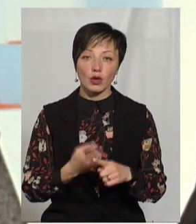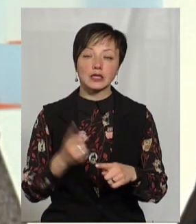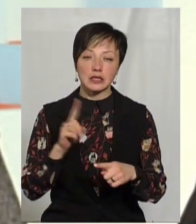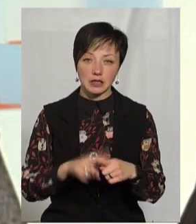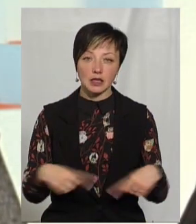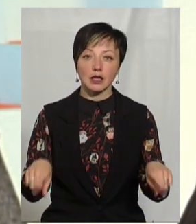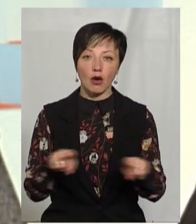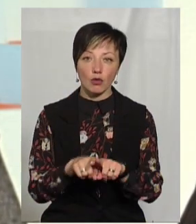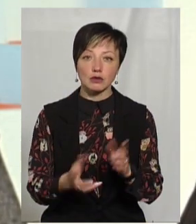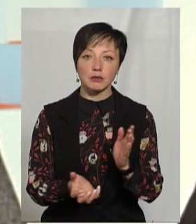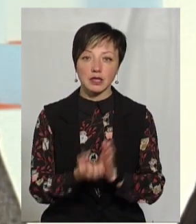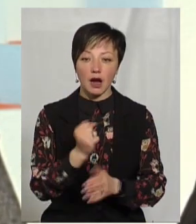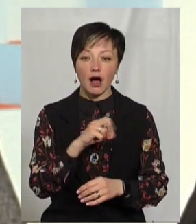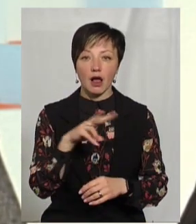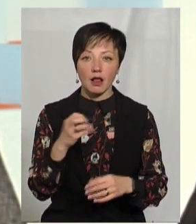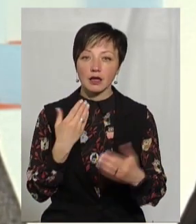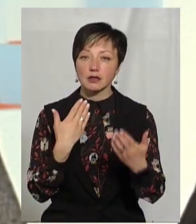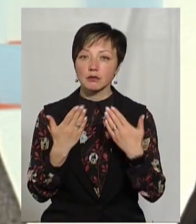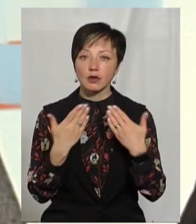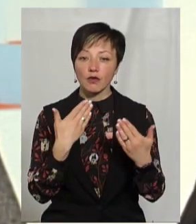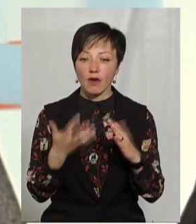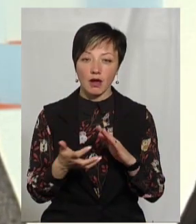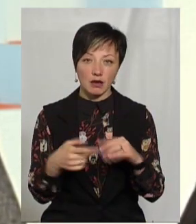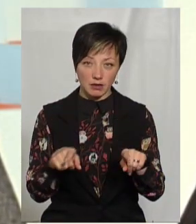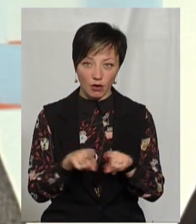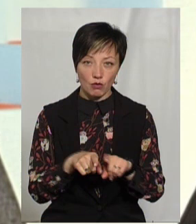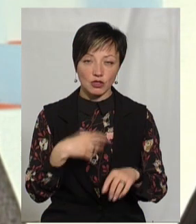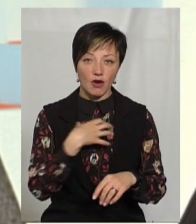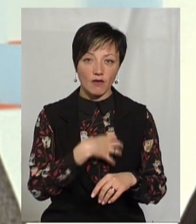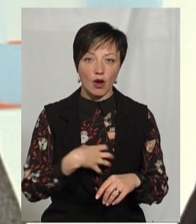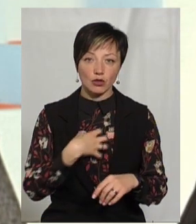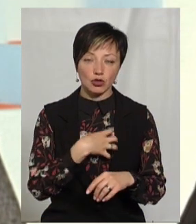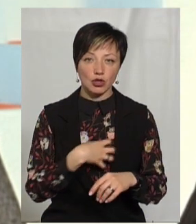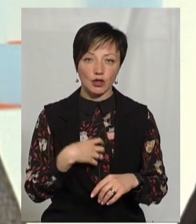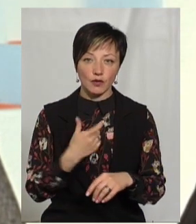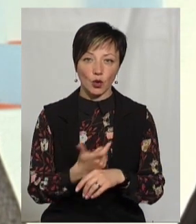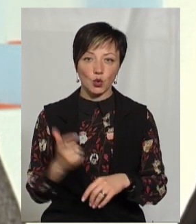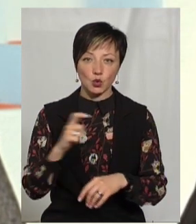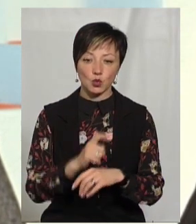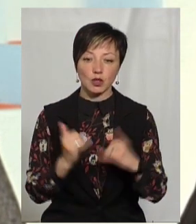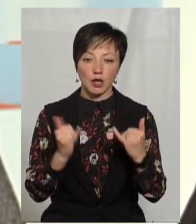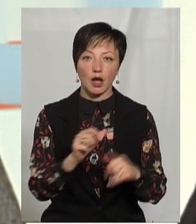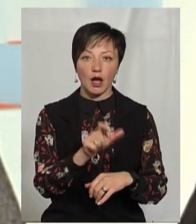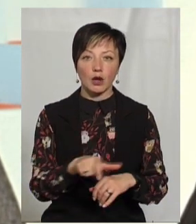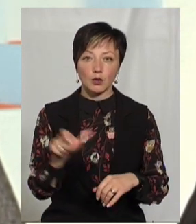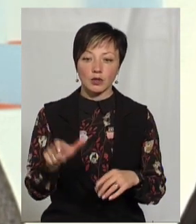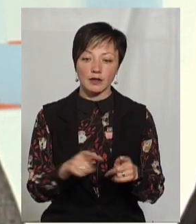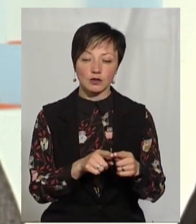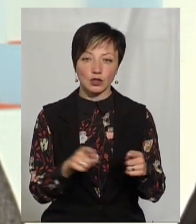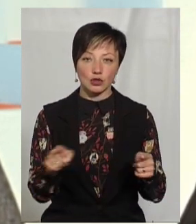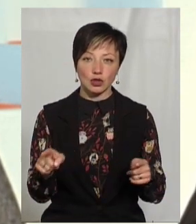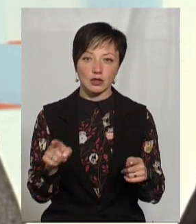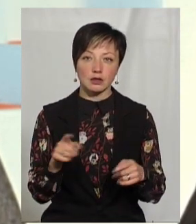була підтримка, але й спілкування, яке немаловажне для людей. В цей час особливо важкий,